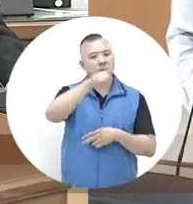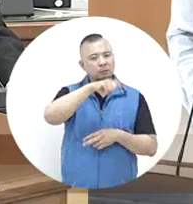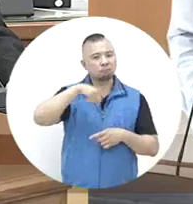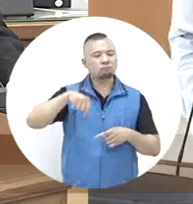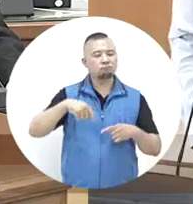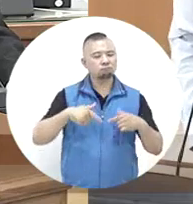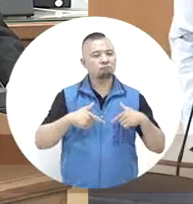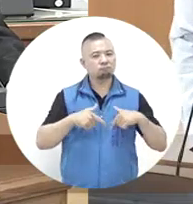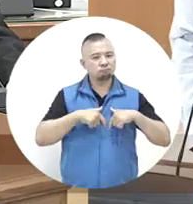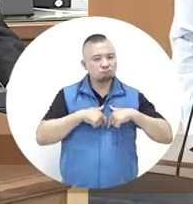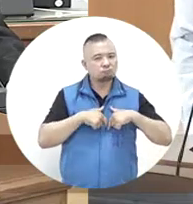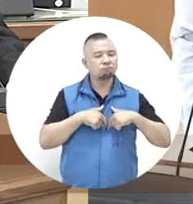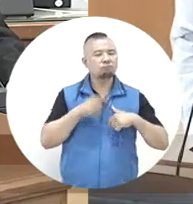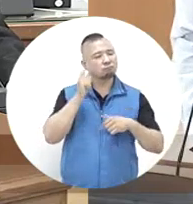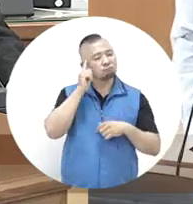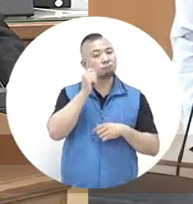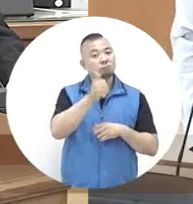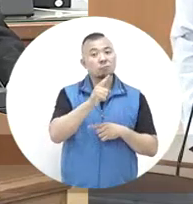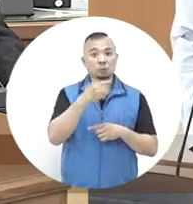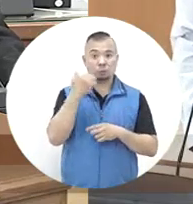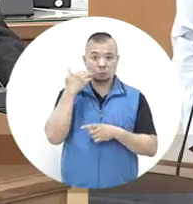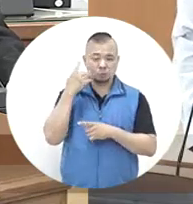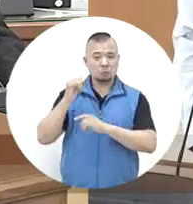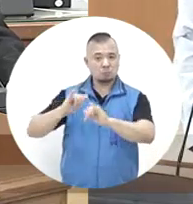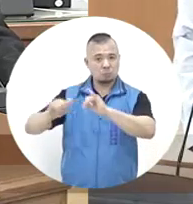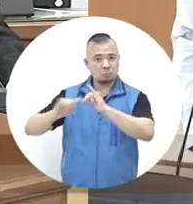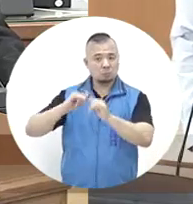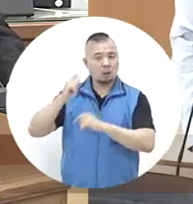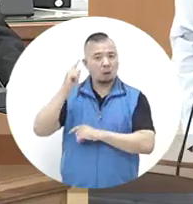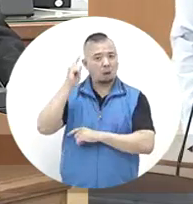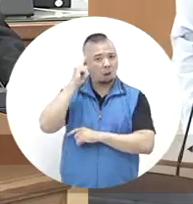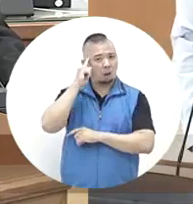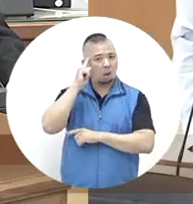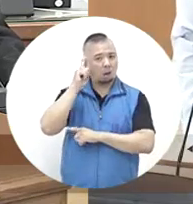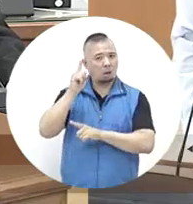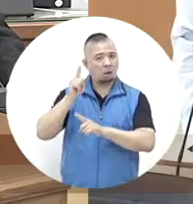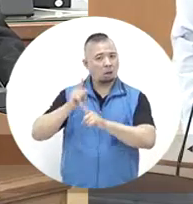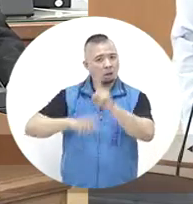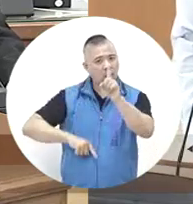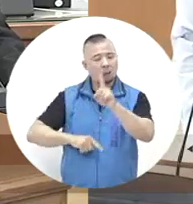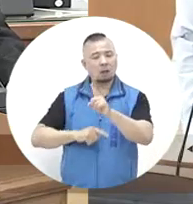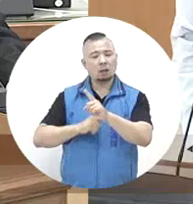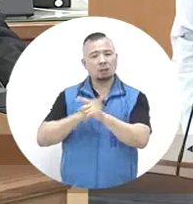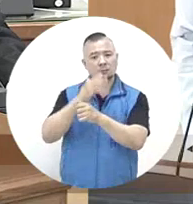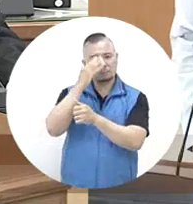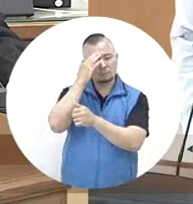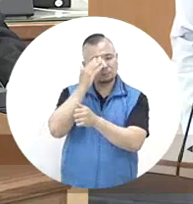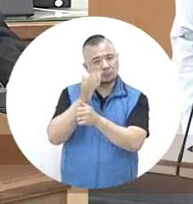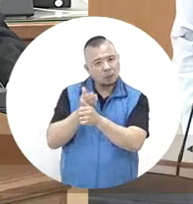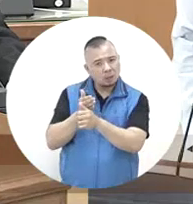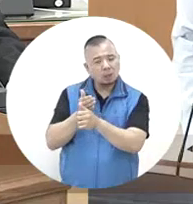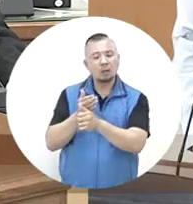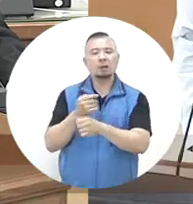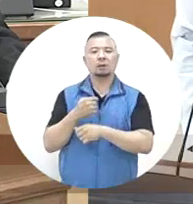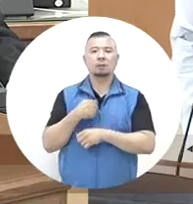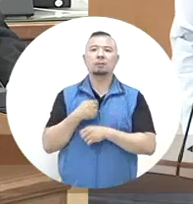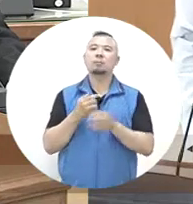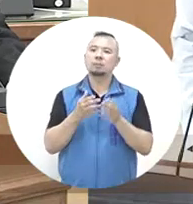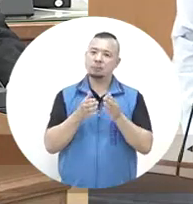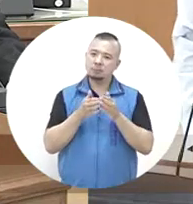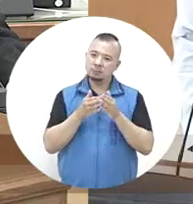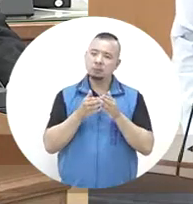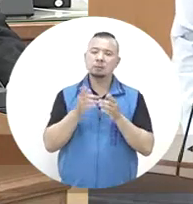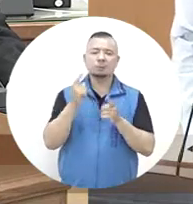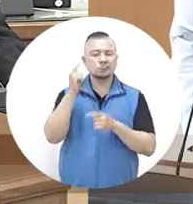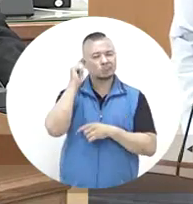过程当中跟民意有落差，是让民众不方便，我们就要想办法给他调回